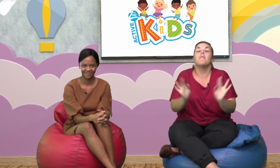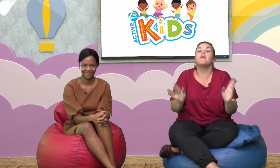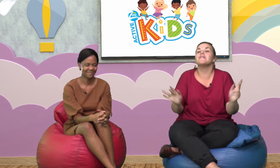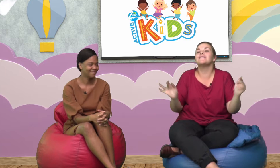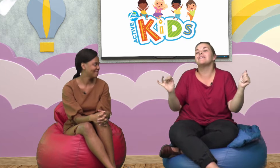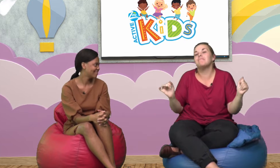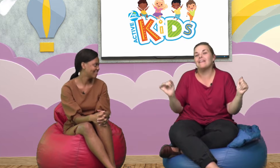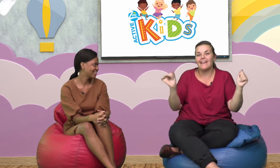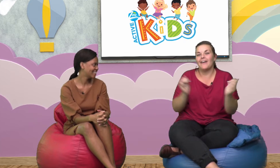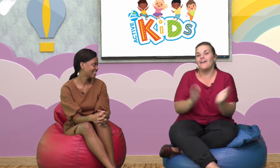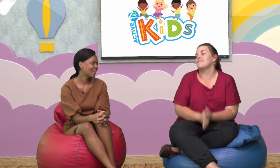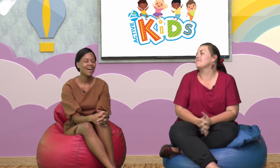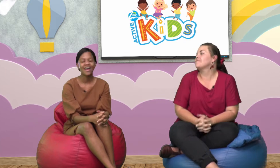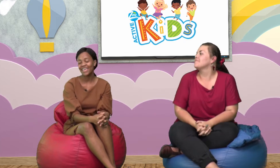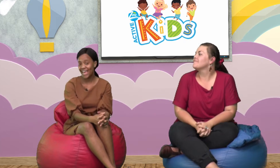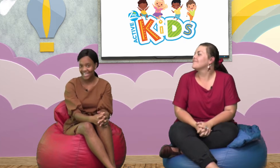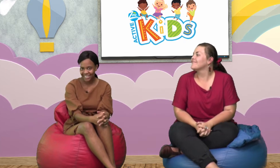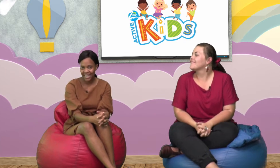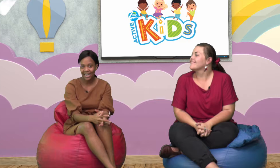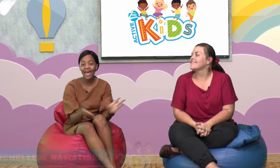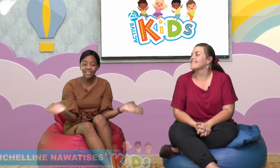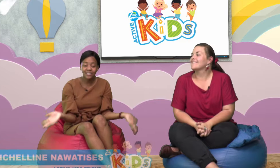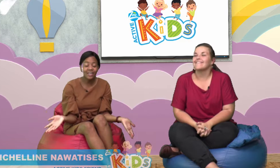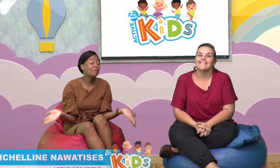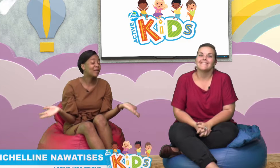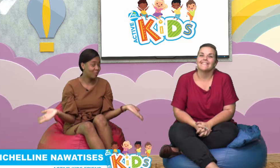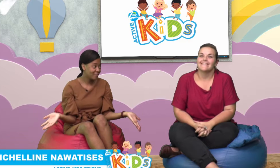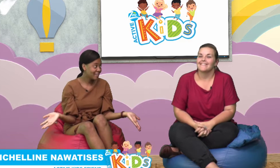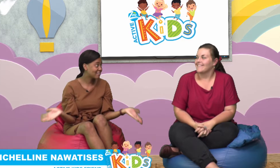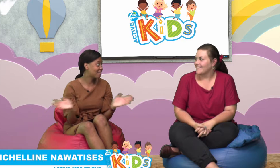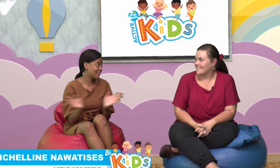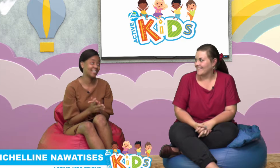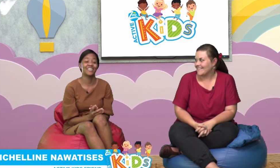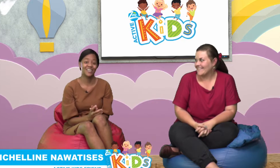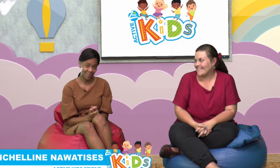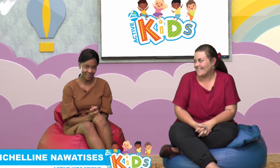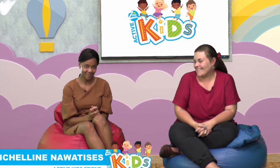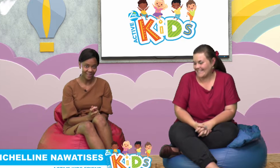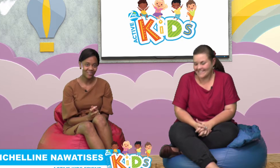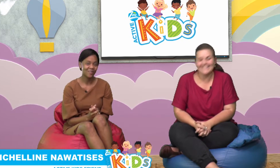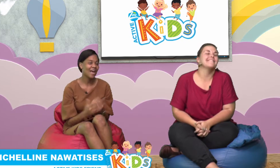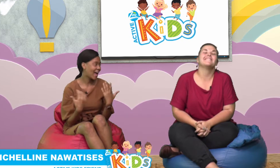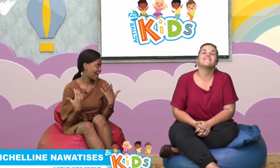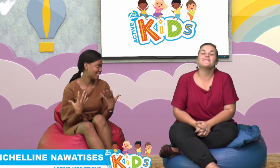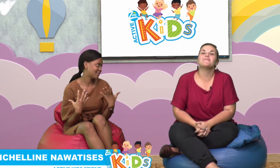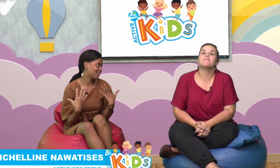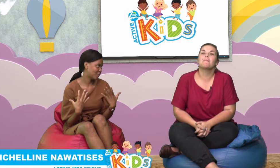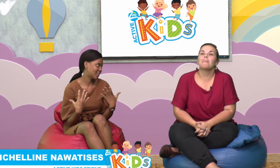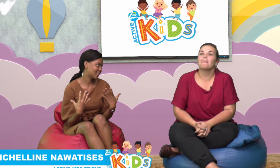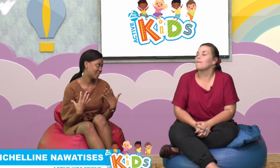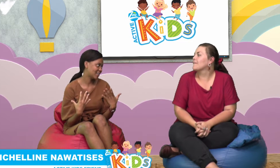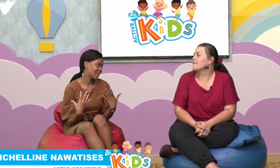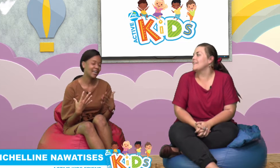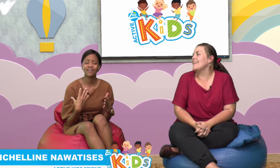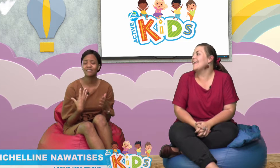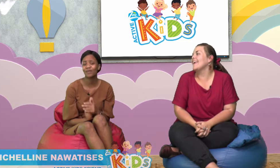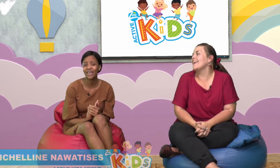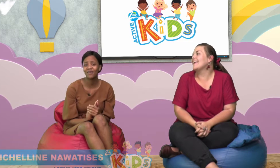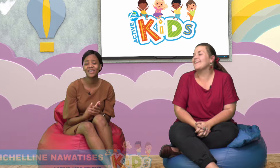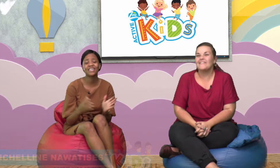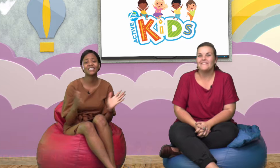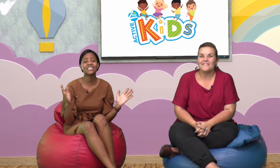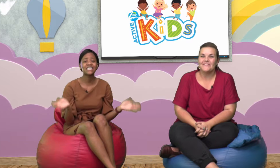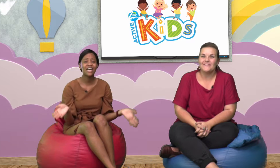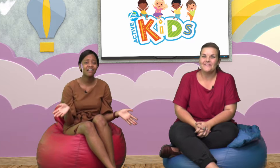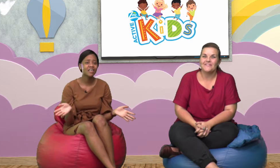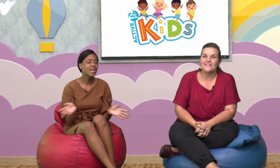van plaaslike media. Yes, en ek het beloof ek sal weer terugkom. So ek is nou weer terug en ek is bly